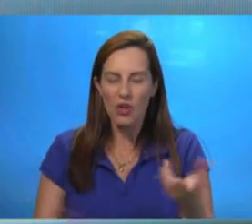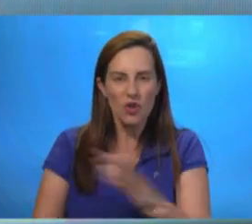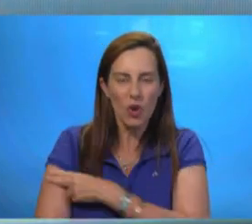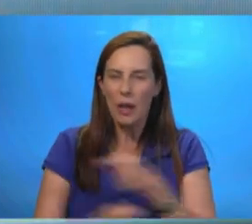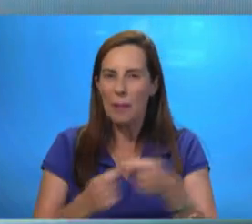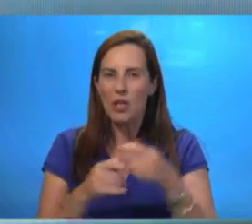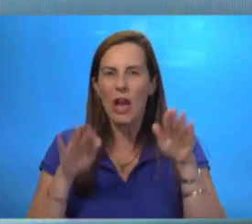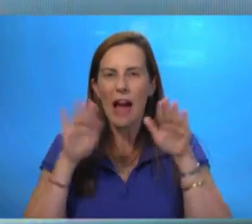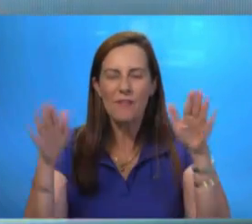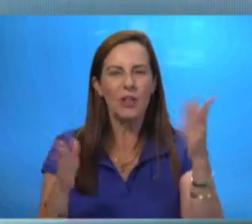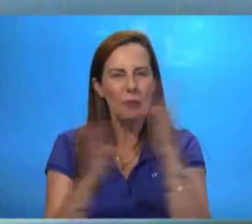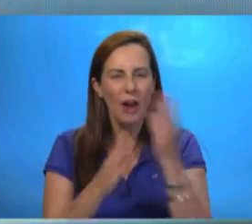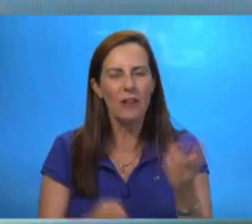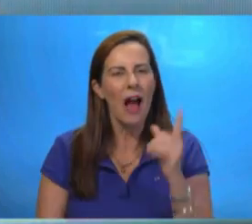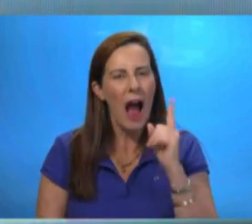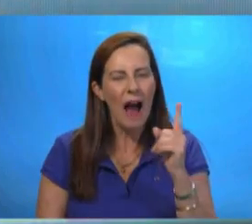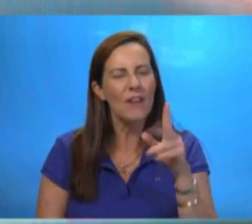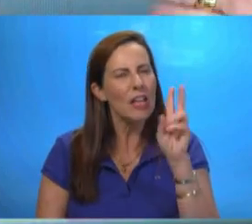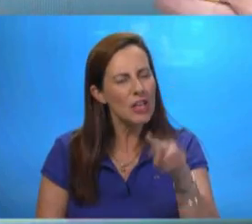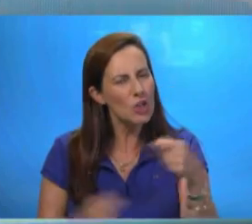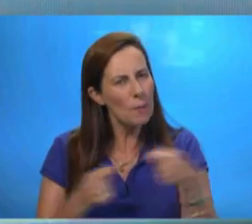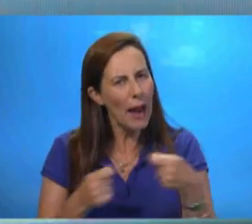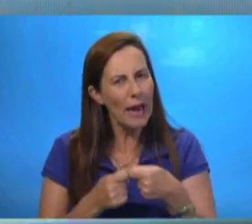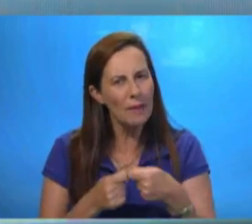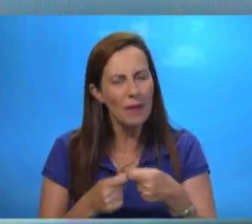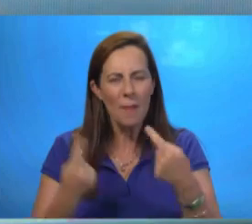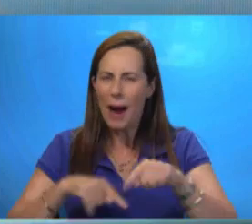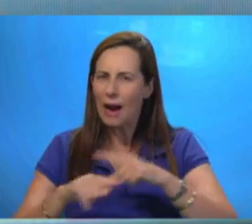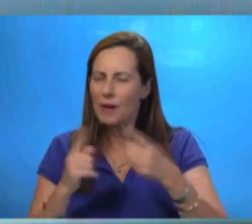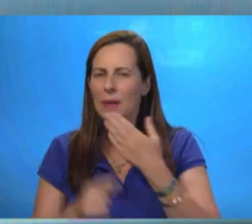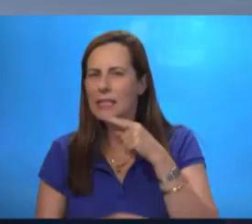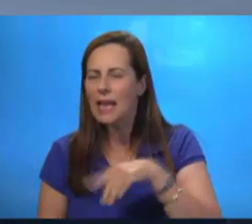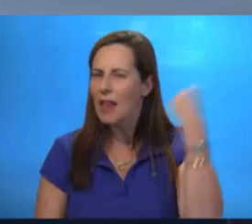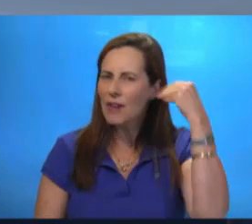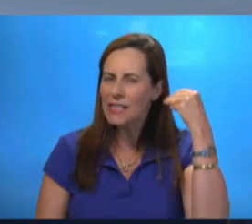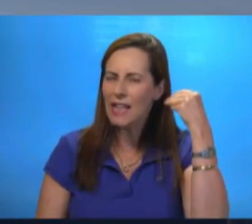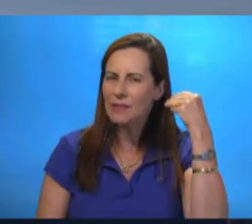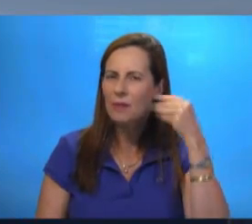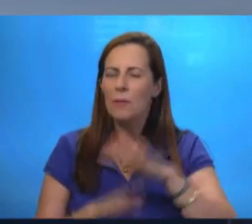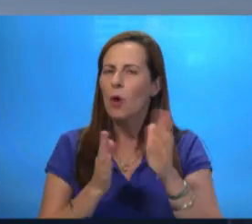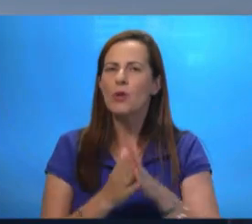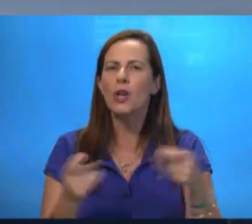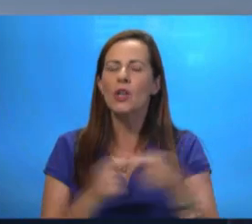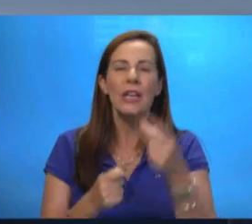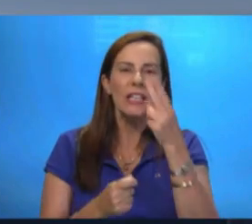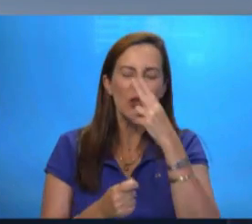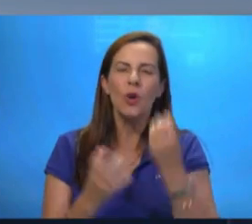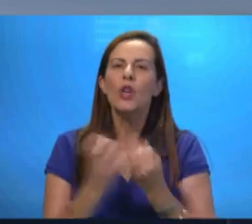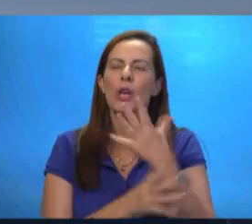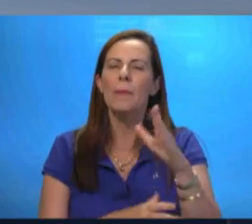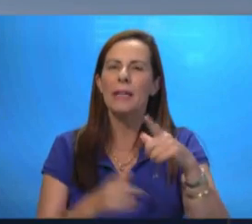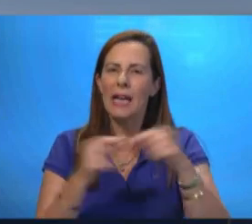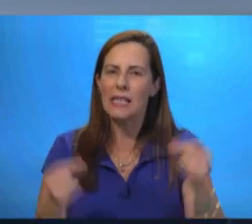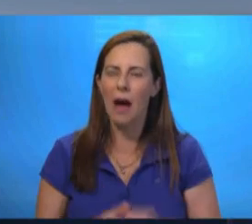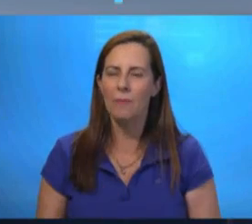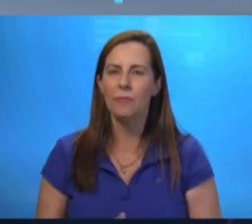העפיפונים והטרור, אבל יש מגעים באגף אחר בין ישראל לפלסטינים בכל הנוגע לניסיון לשקם את הרצועה. כן,